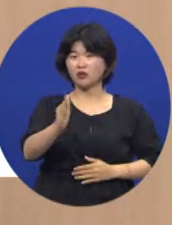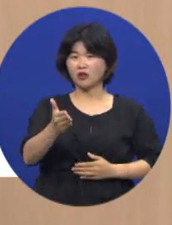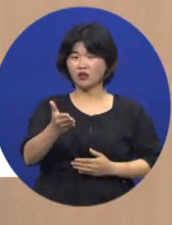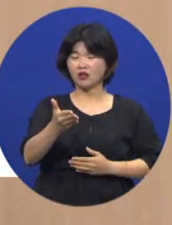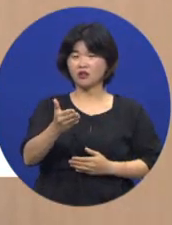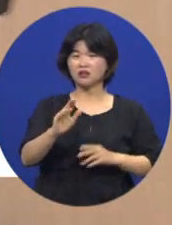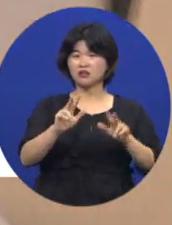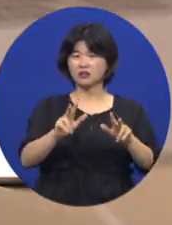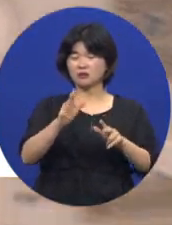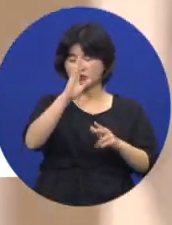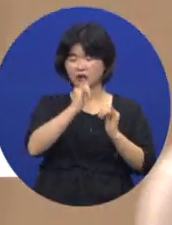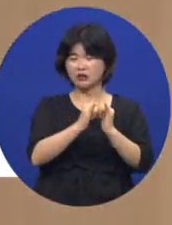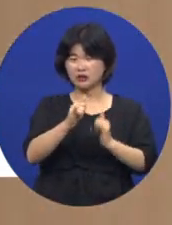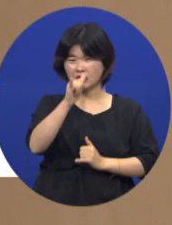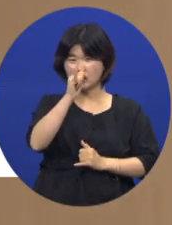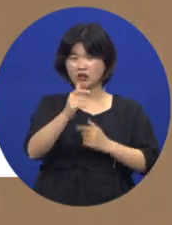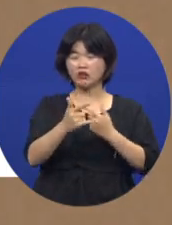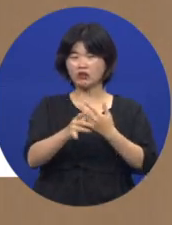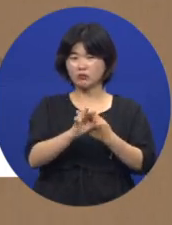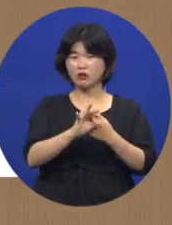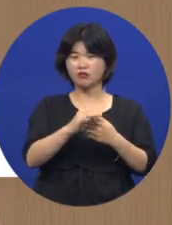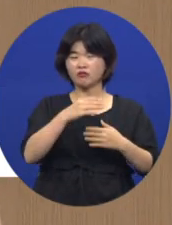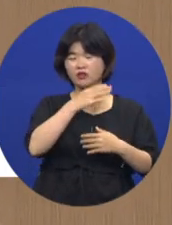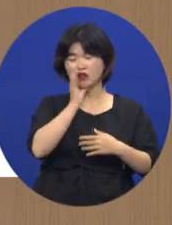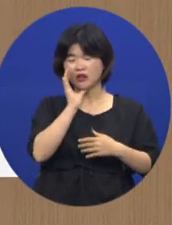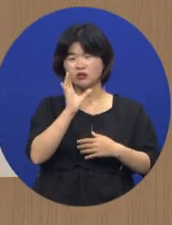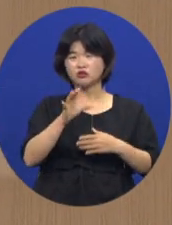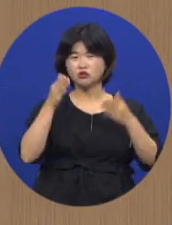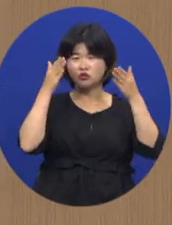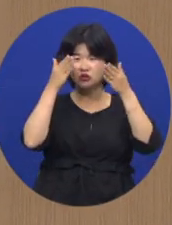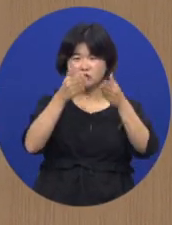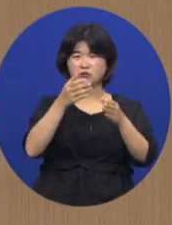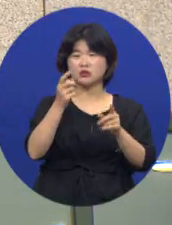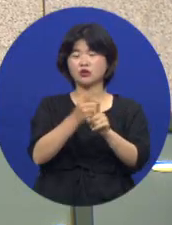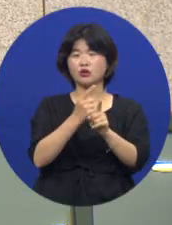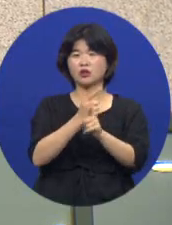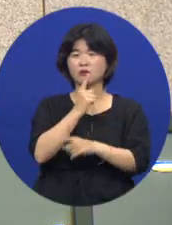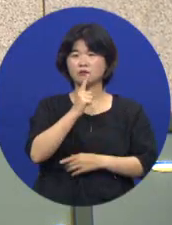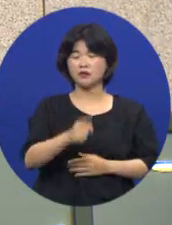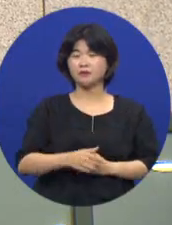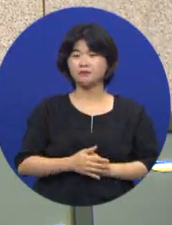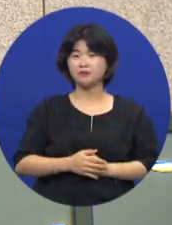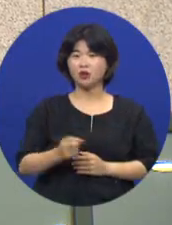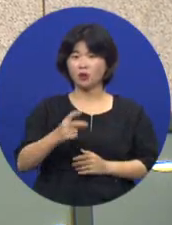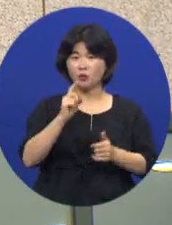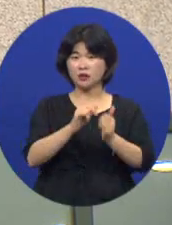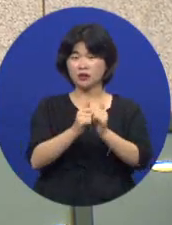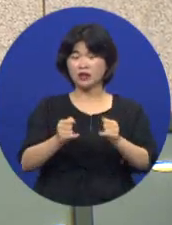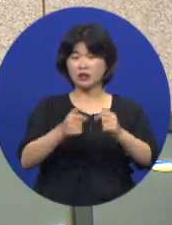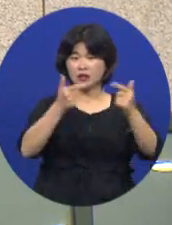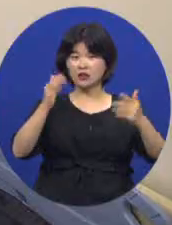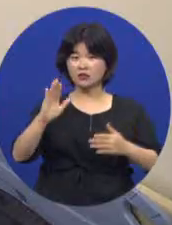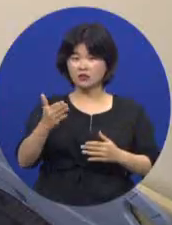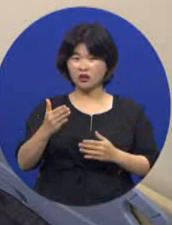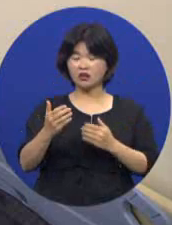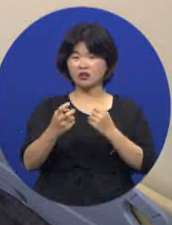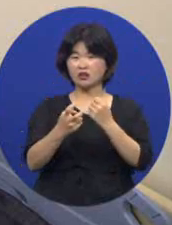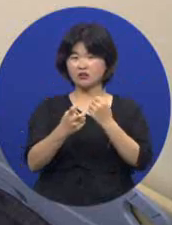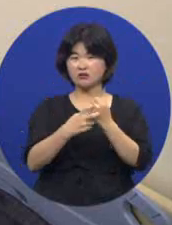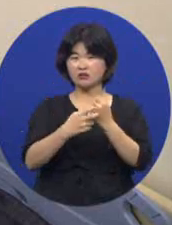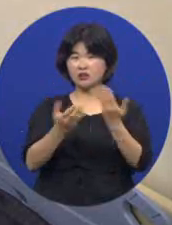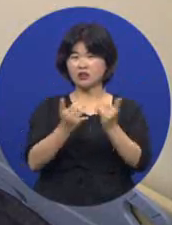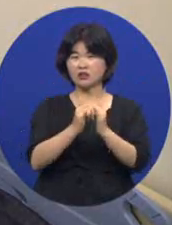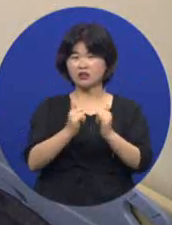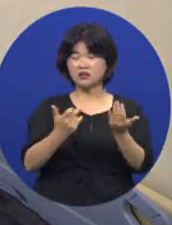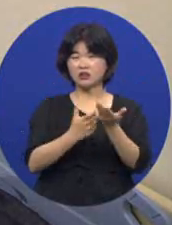병원은 기저 질환이 있거나 중증 환자 들을 집중치료 한다는 겁니다 또 확진 자가 들면서 의료 인력이 부족한